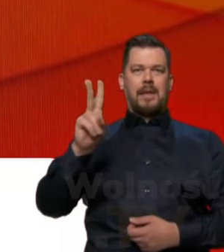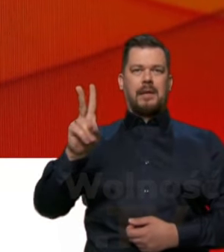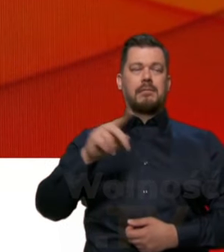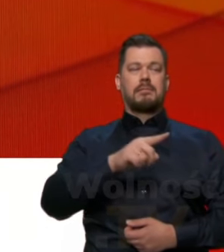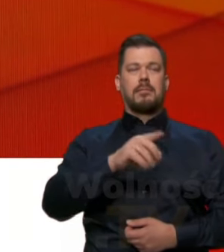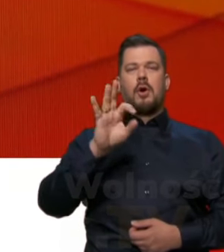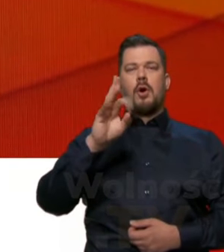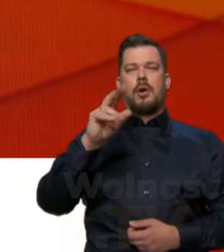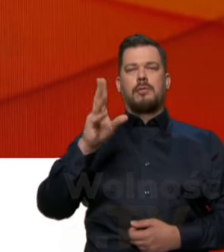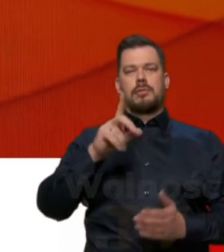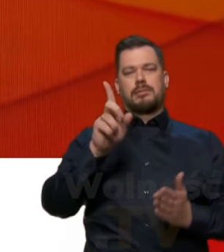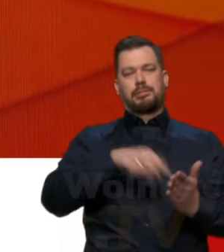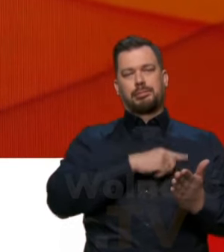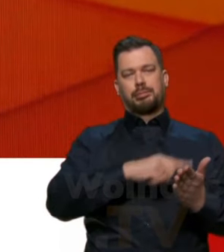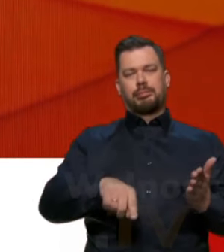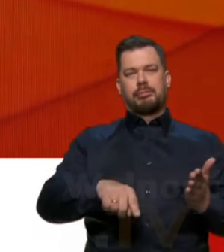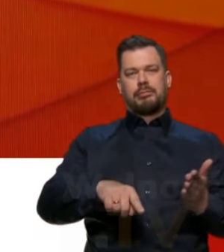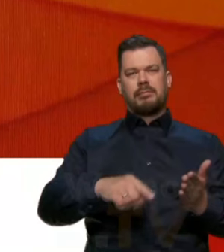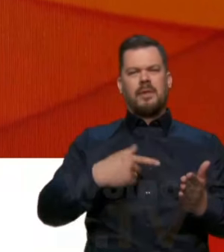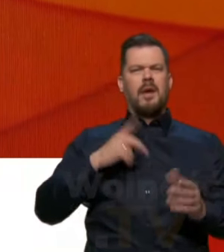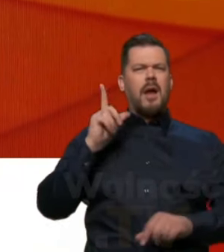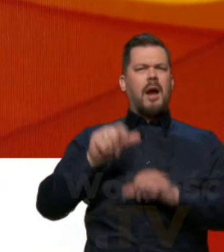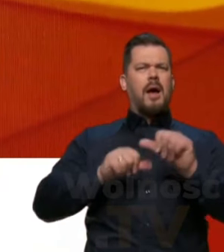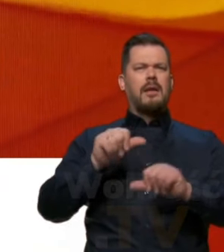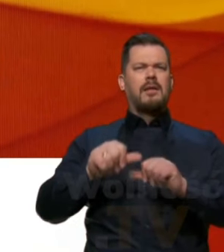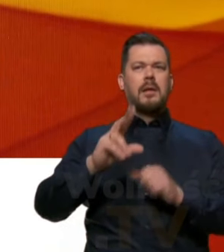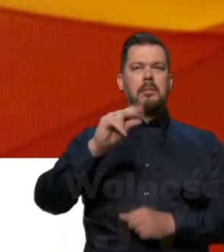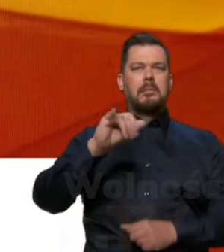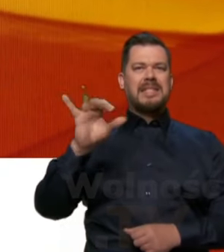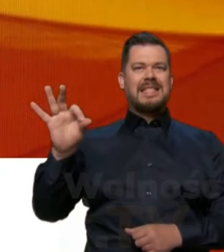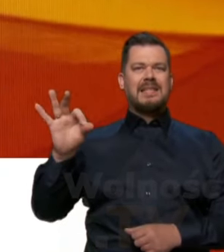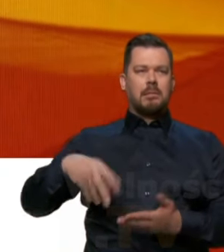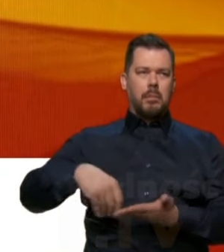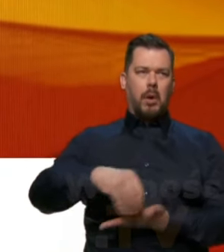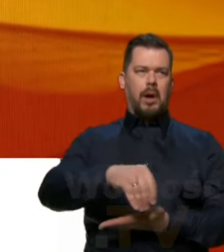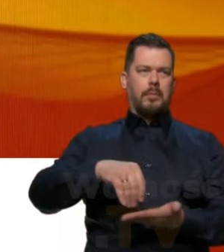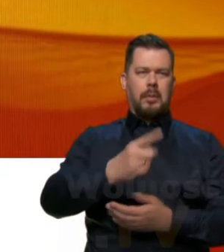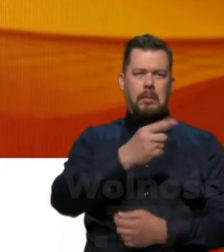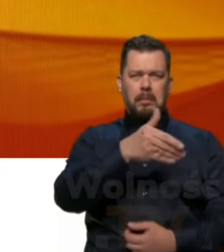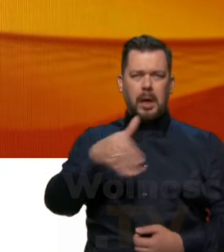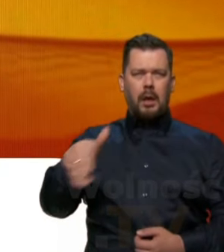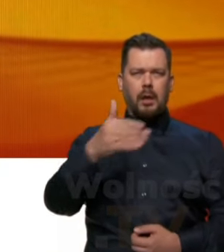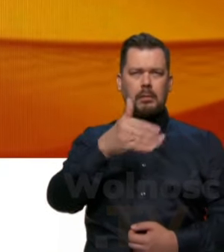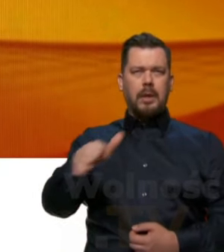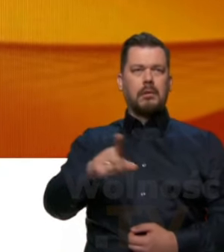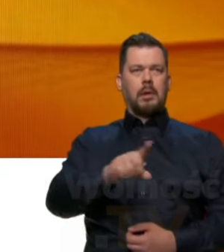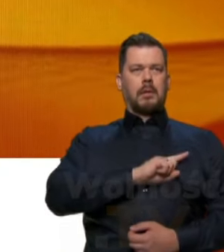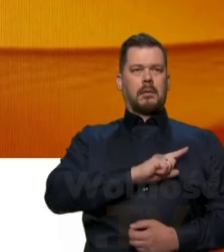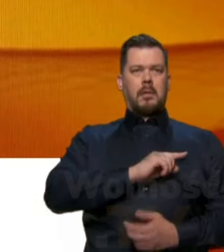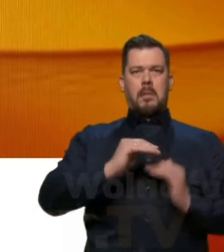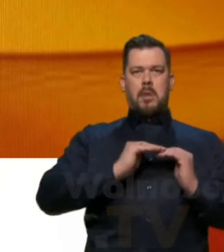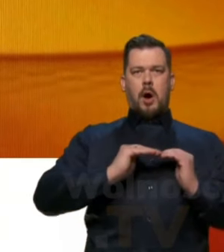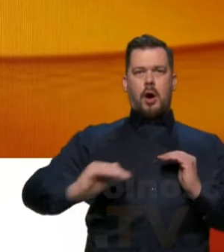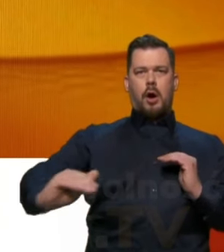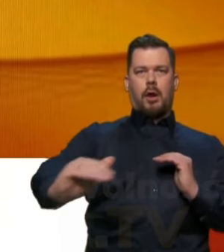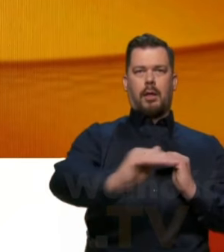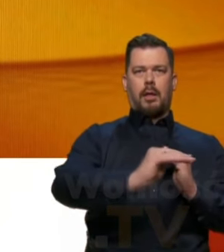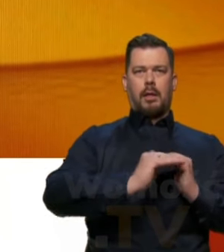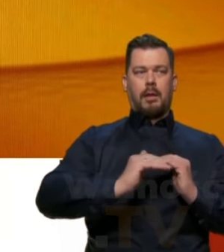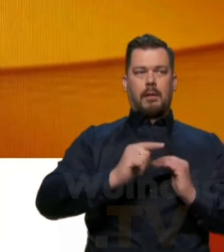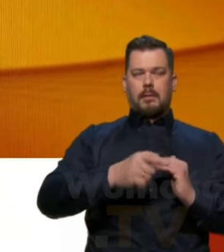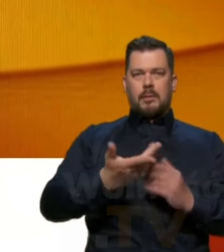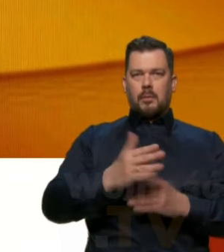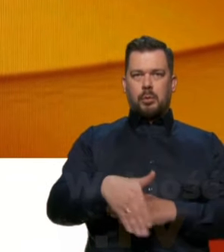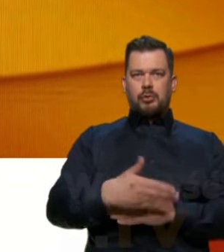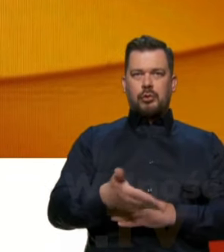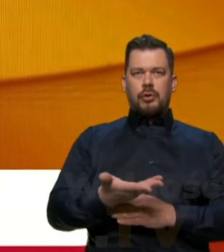Okęcia. Oczywiście przez te ostatnie lata PiS płacił kilkaset milionów ludziom za pilnowanie pola. Dopiero teraz się rozpoczęła prawdziwa debata na ten